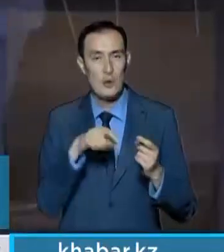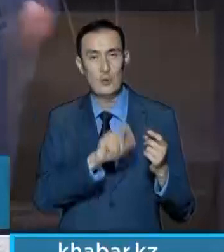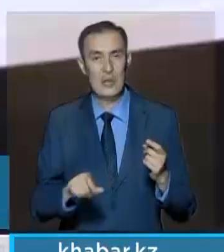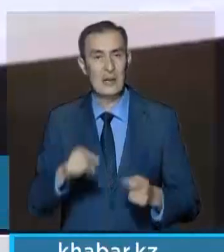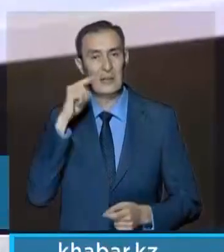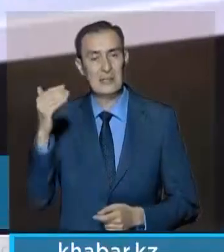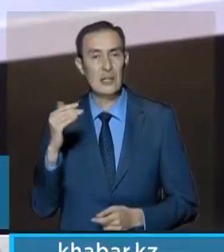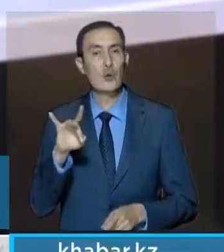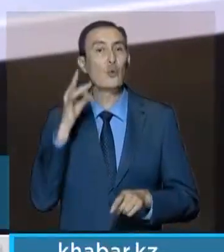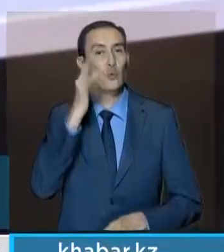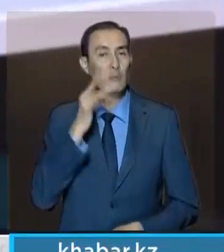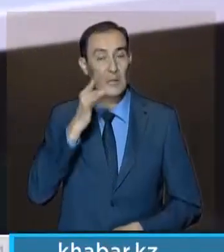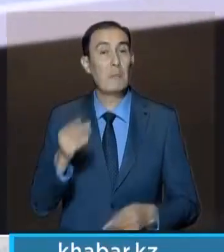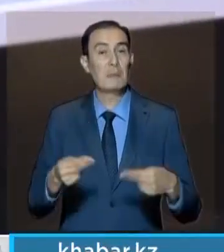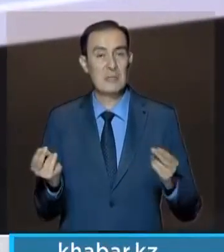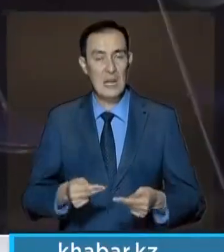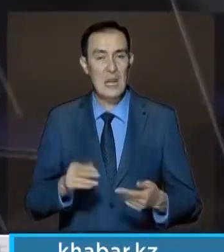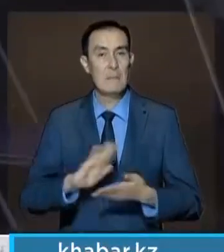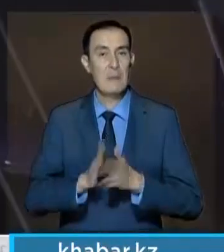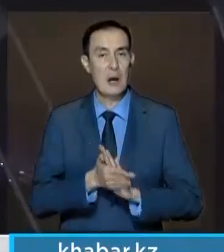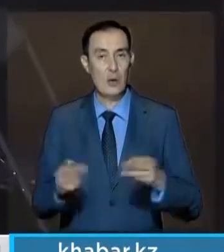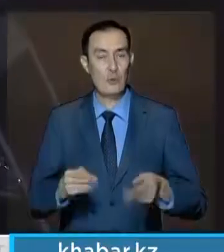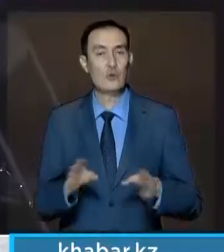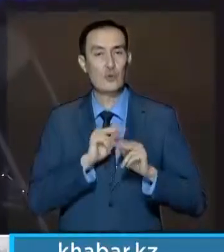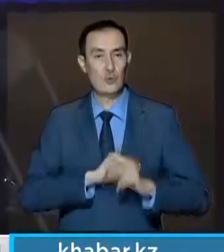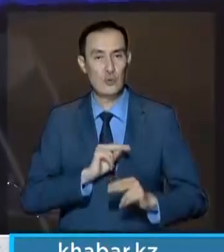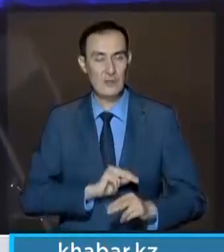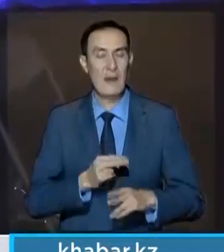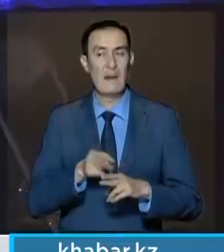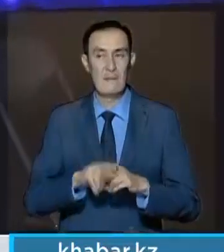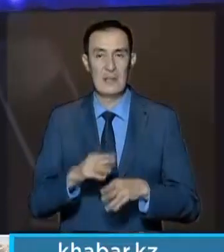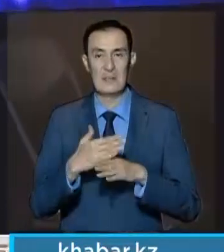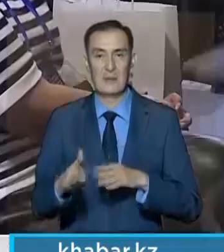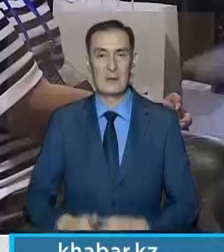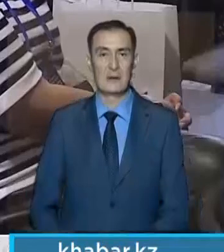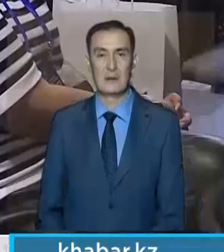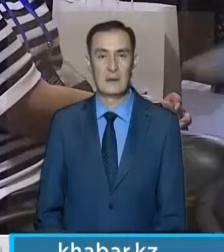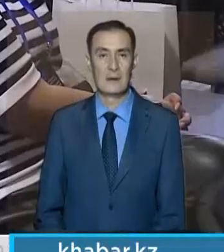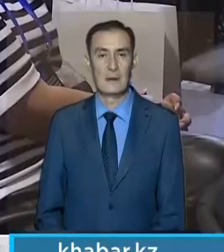Кыргызстана и Румынии подписали меморандум о сотрудничестве в этой сфере.